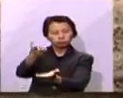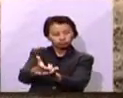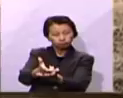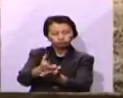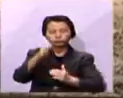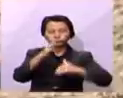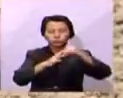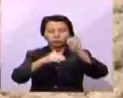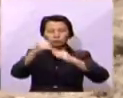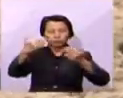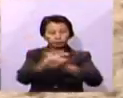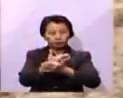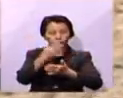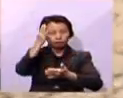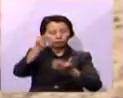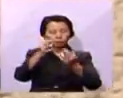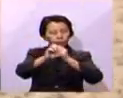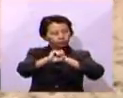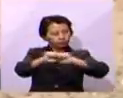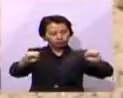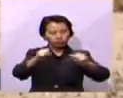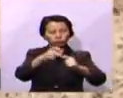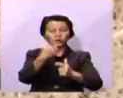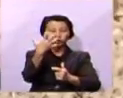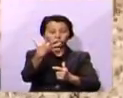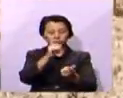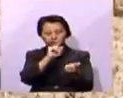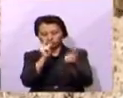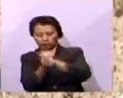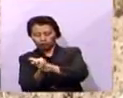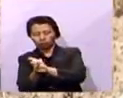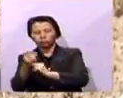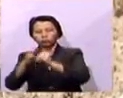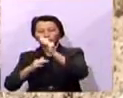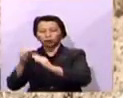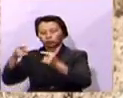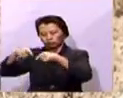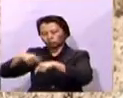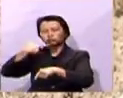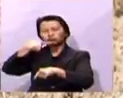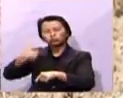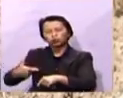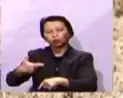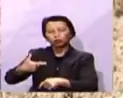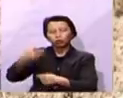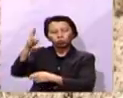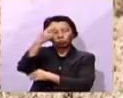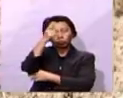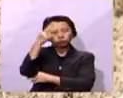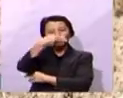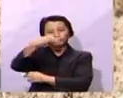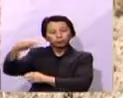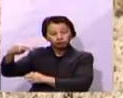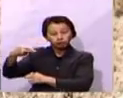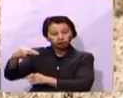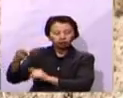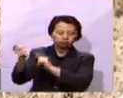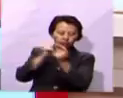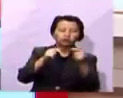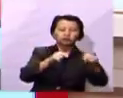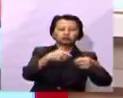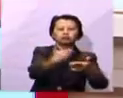Bangunan baharu yang dijangka siap Mei ini bakal menggantikan bangunan UMNO Simpang 4 Hutan Melintang.